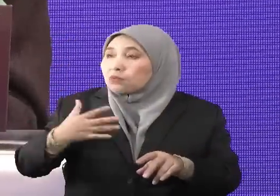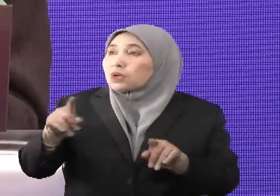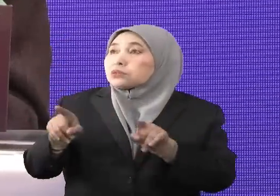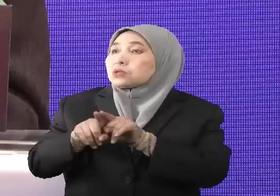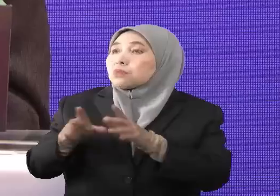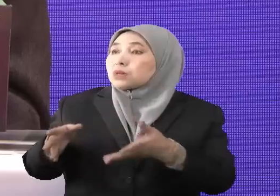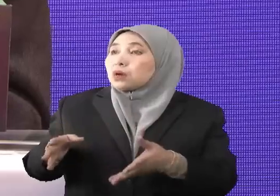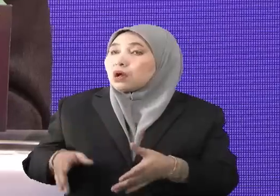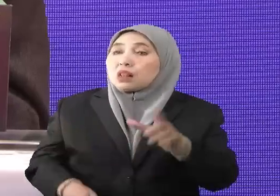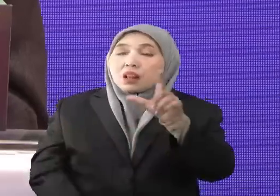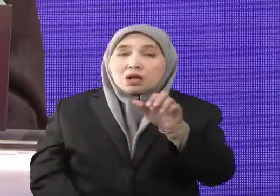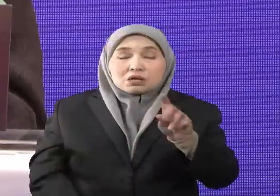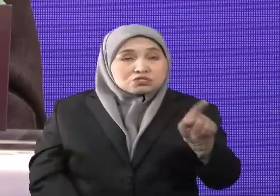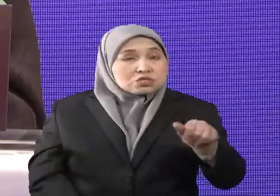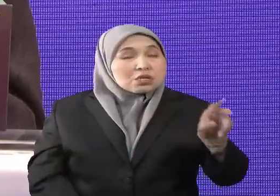Nabina